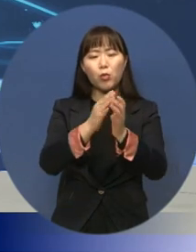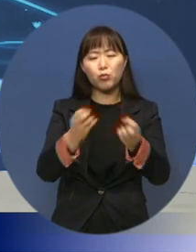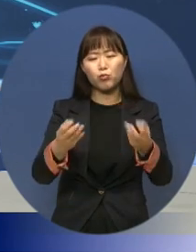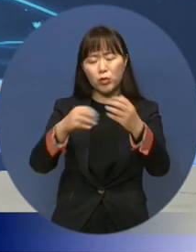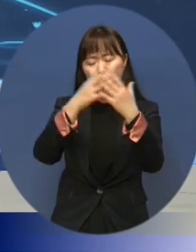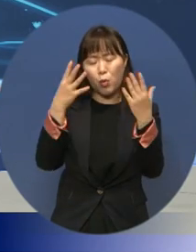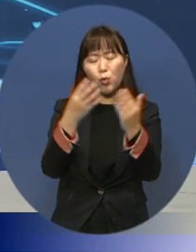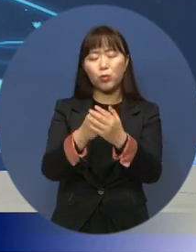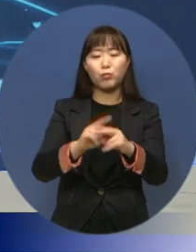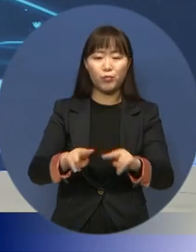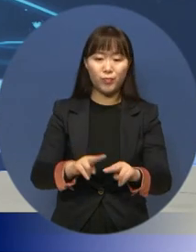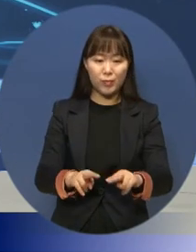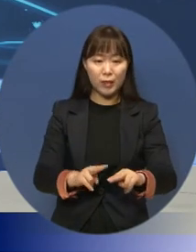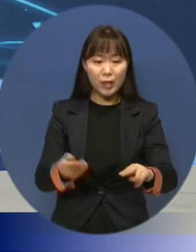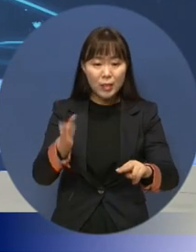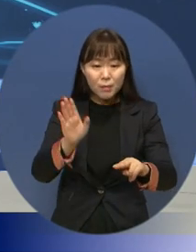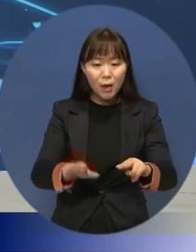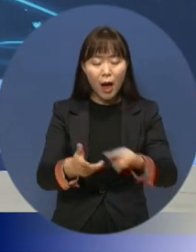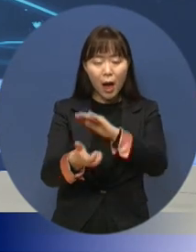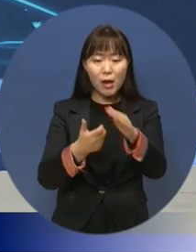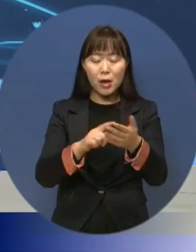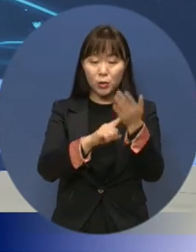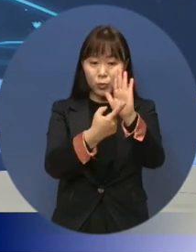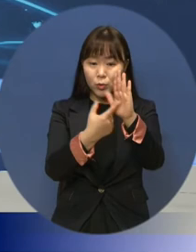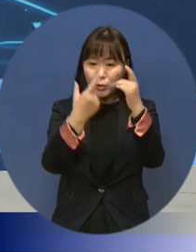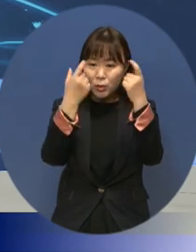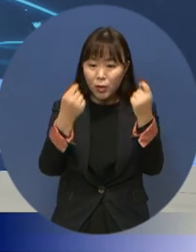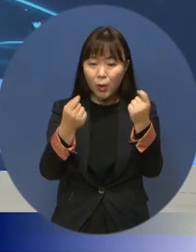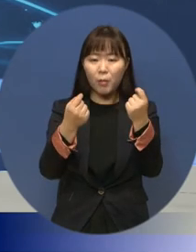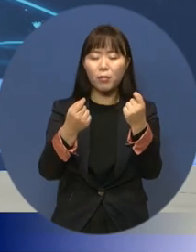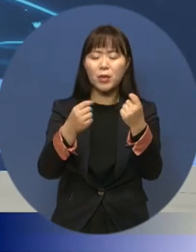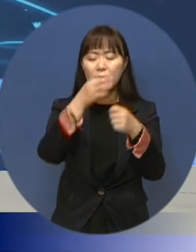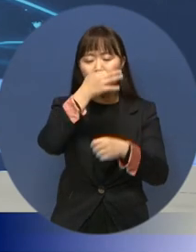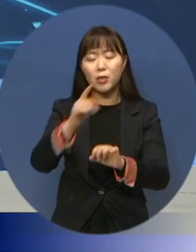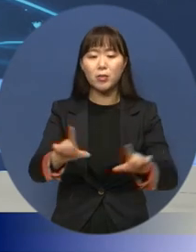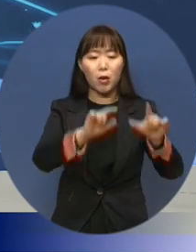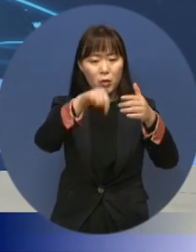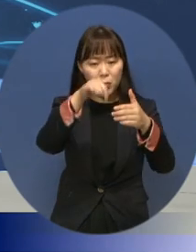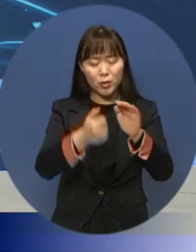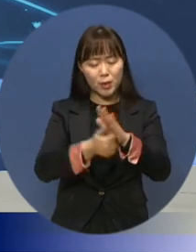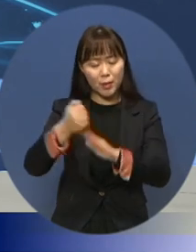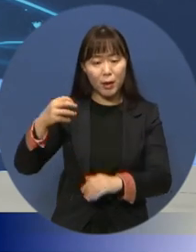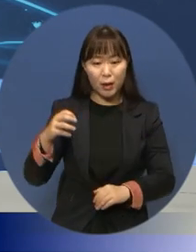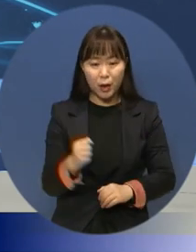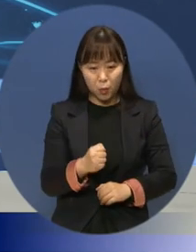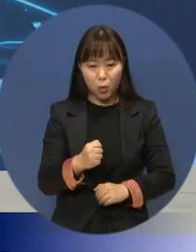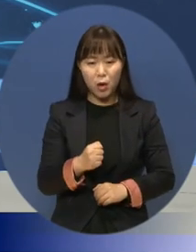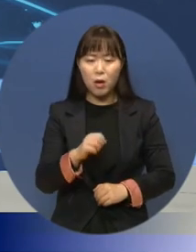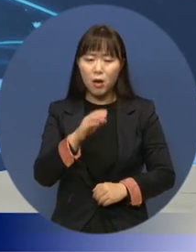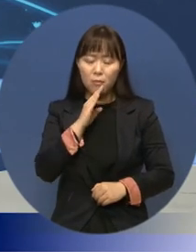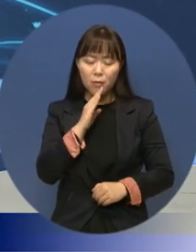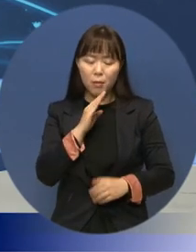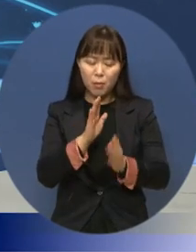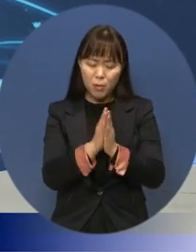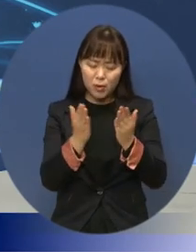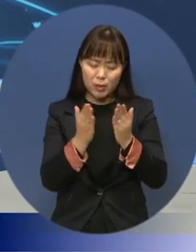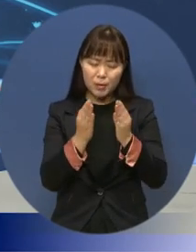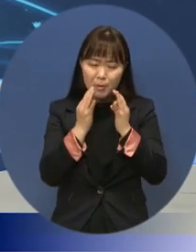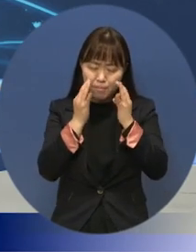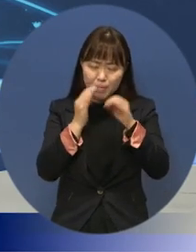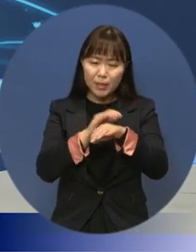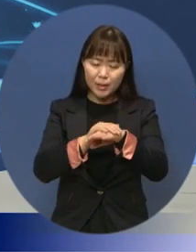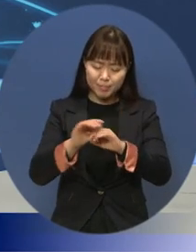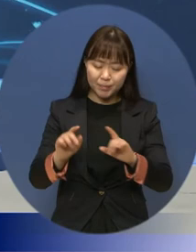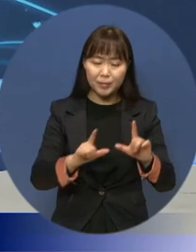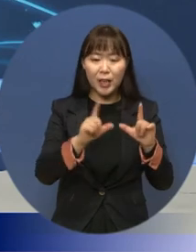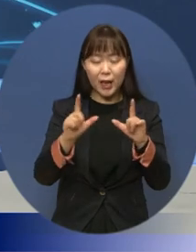취소됐는데요. 하지만 앞서 전해드린 소식처럼 힘든 일상 속에서도 희망을 잃지 않고 묵묵히 자신의 몫을